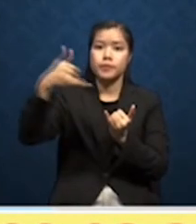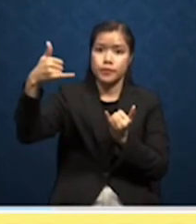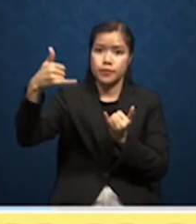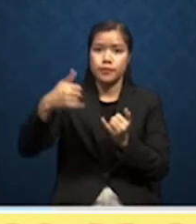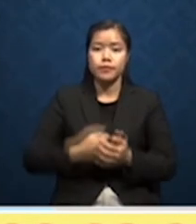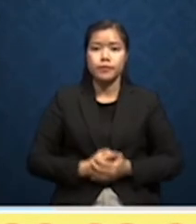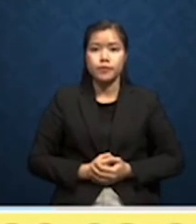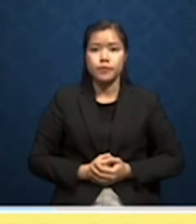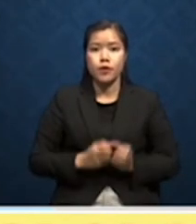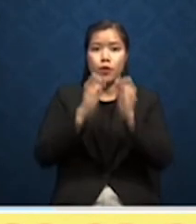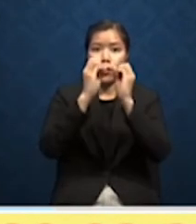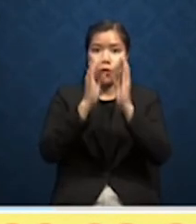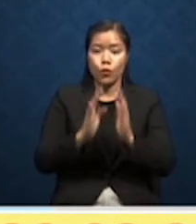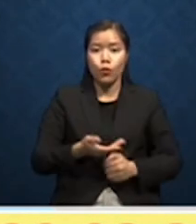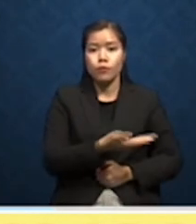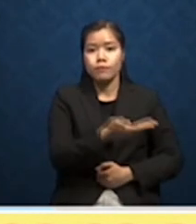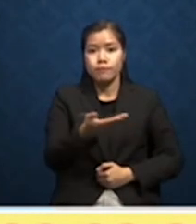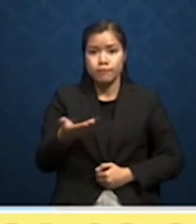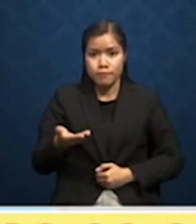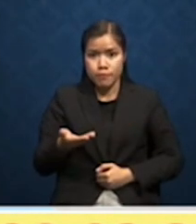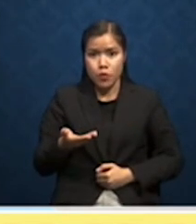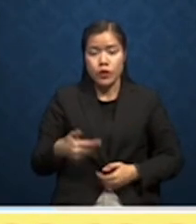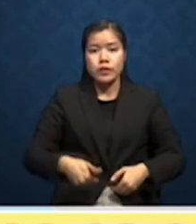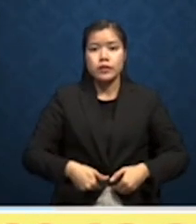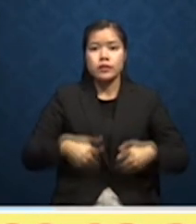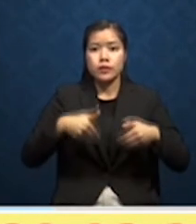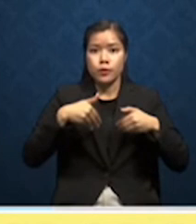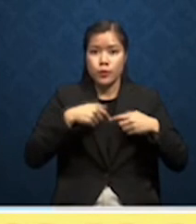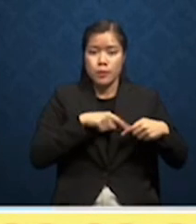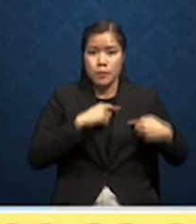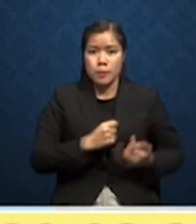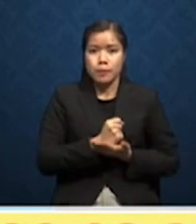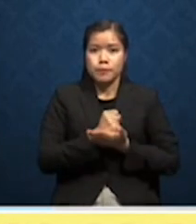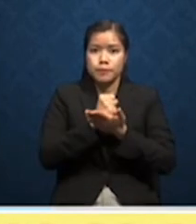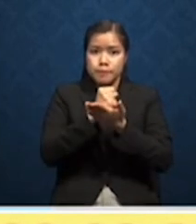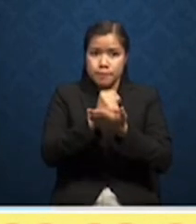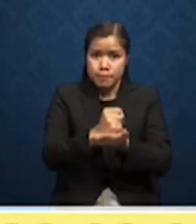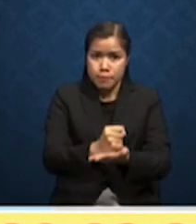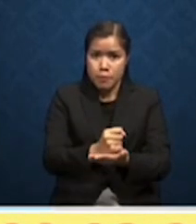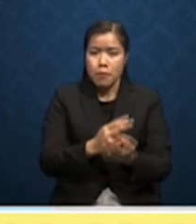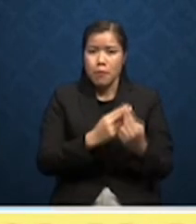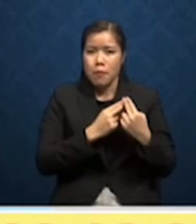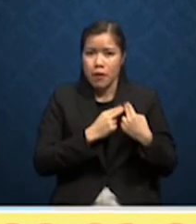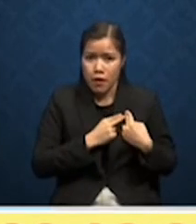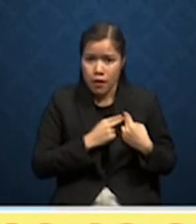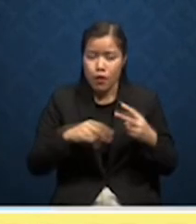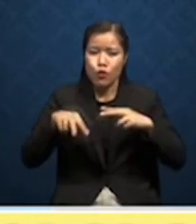ดีคุณครูผู้เสียสละแบกภาระการดูแลสิทธิ์ของท่าน